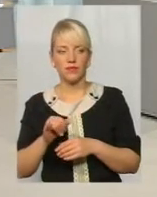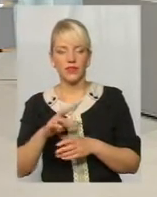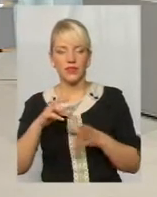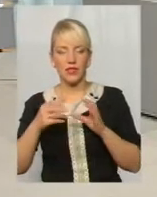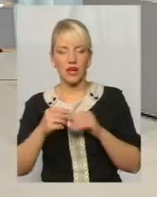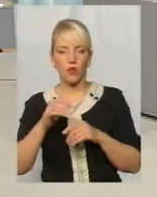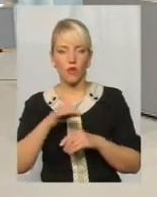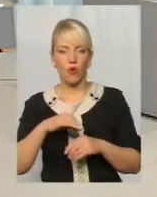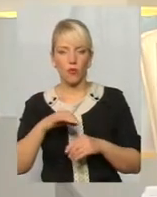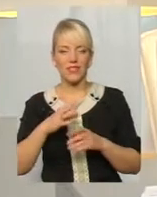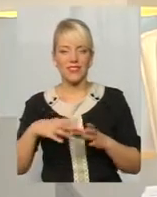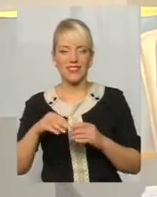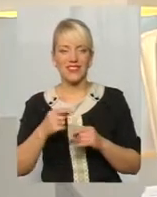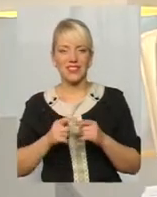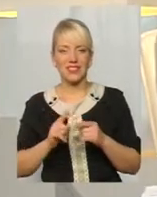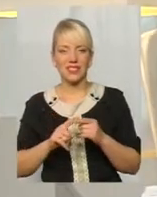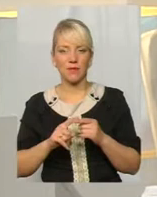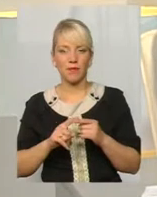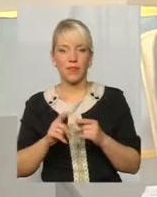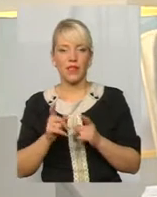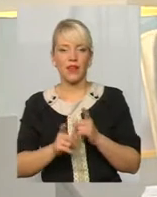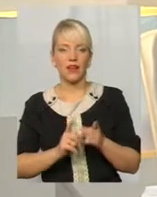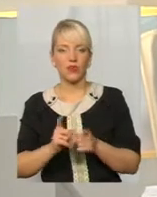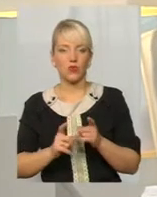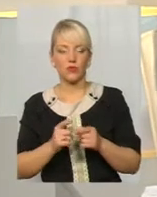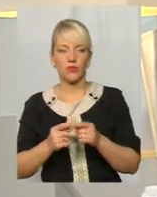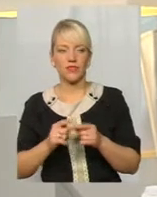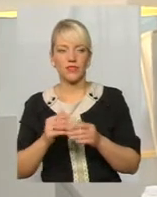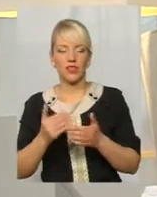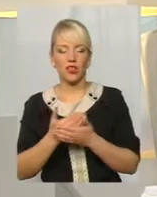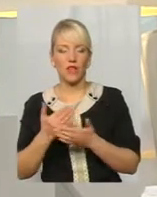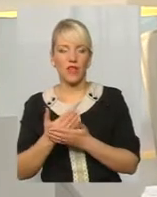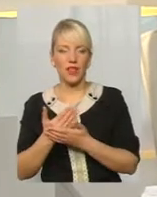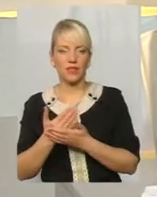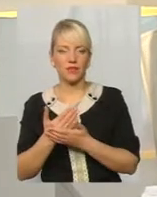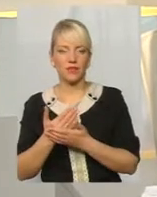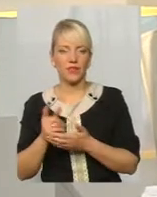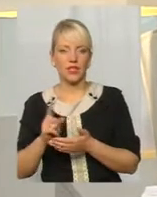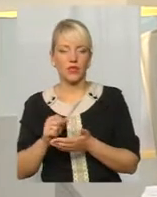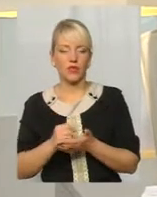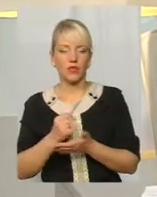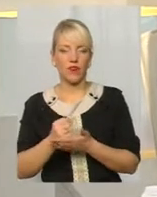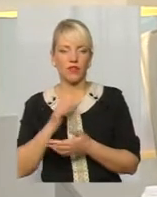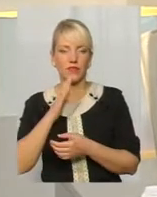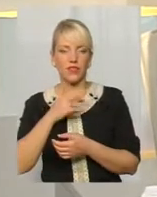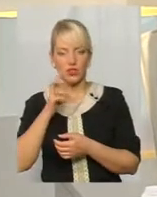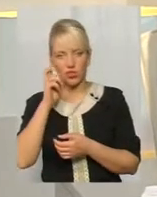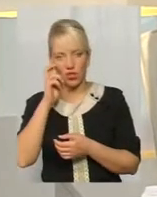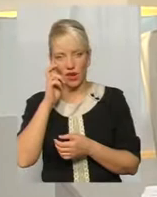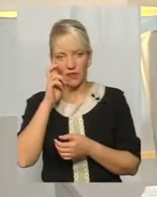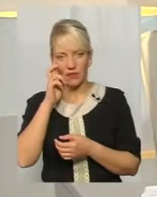загалом в комплексі всі ці реформи і всі ці новели, які ухвалюються в нашій державі,